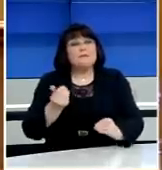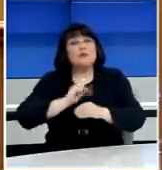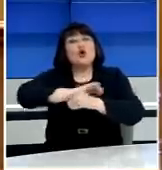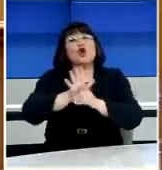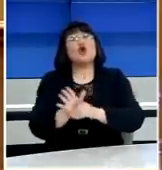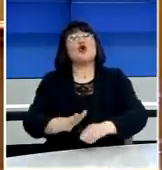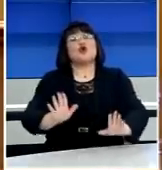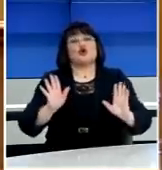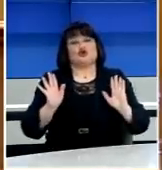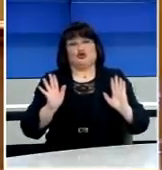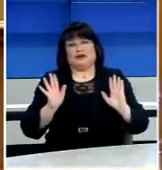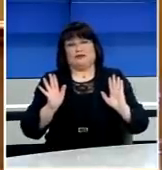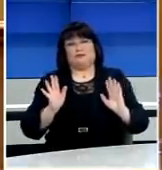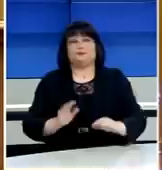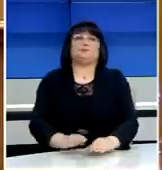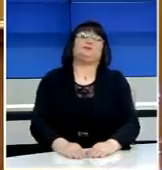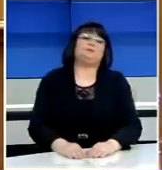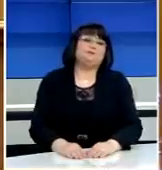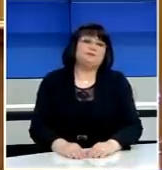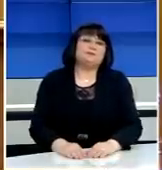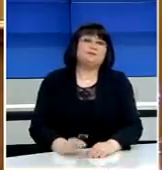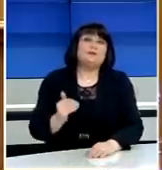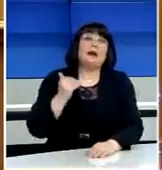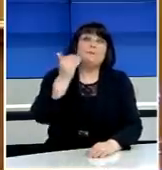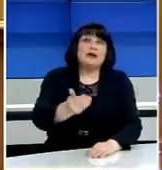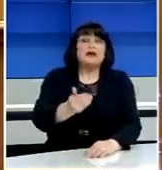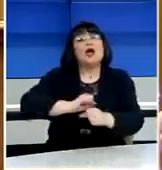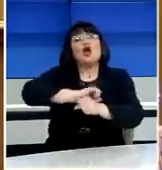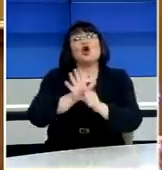κορονοϊού. Μετά βεβαίως ήρθε η πανδημία.